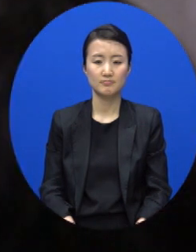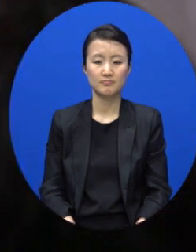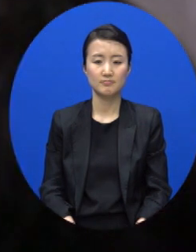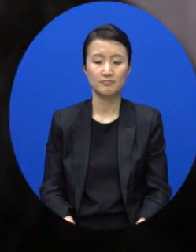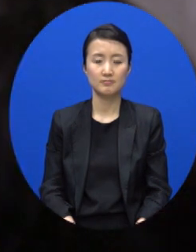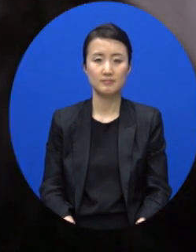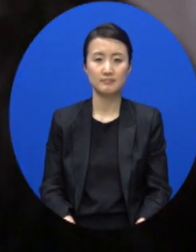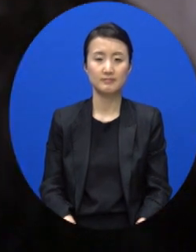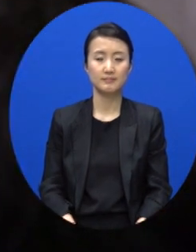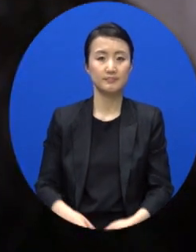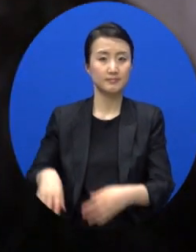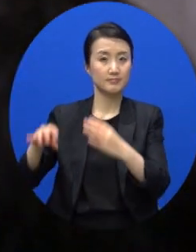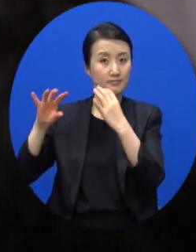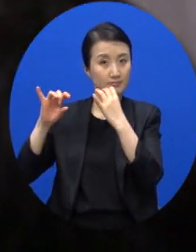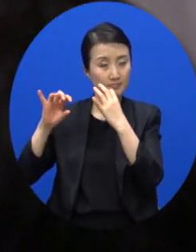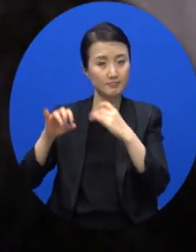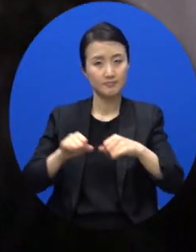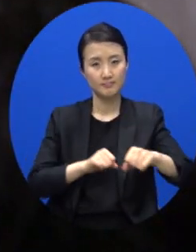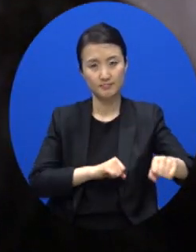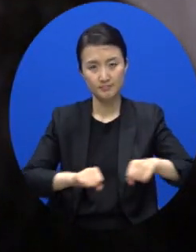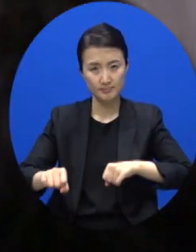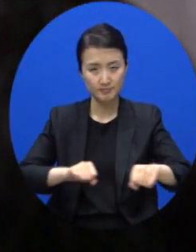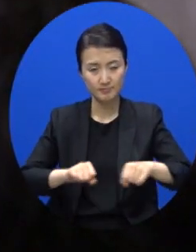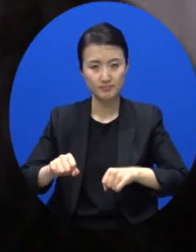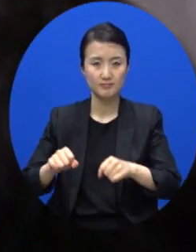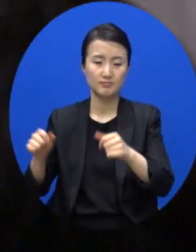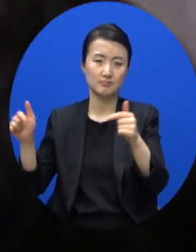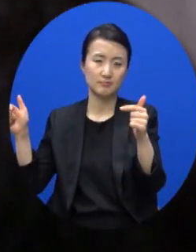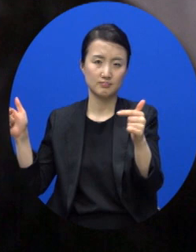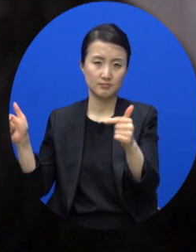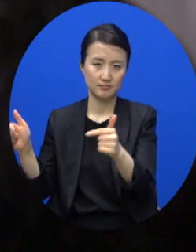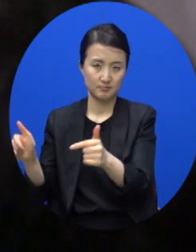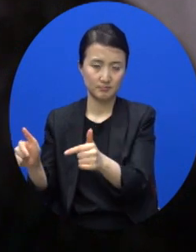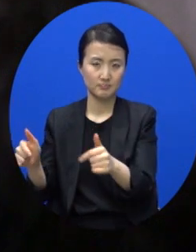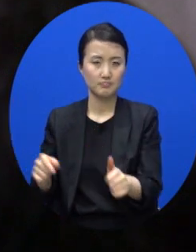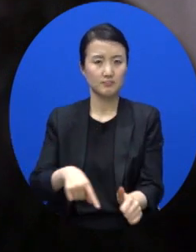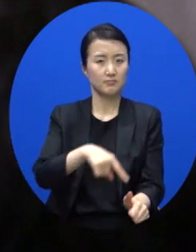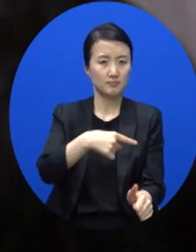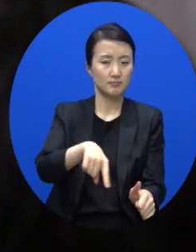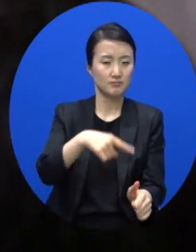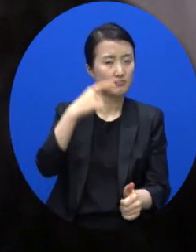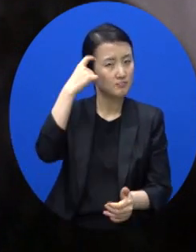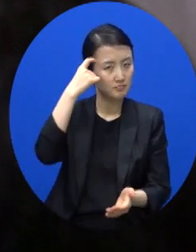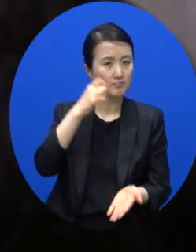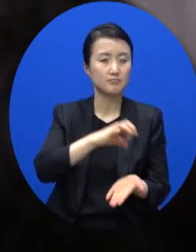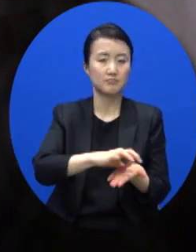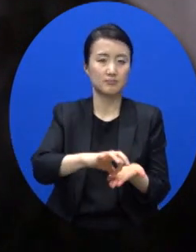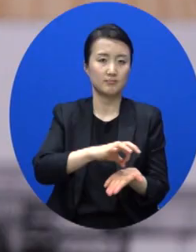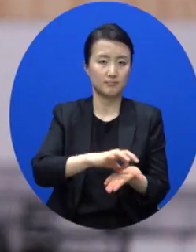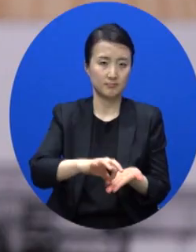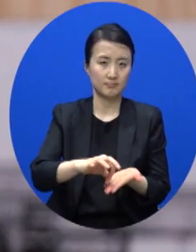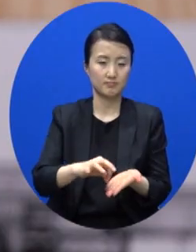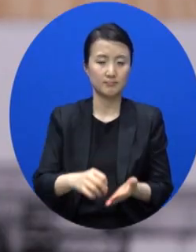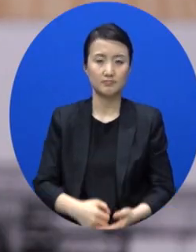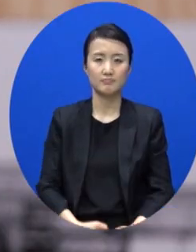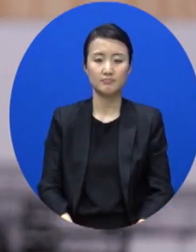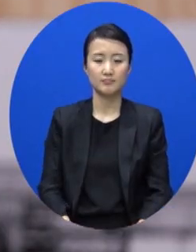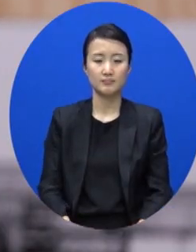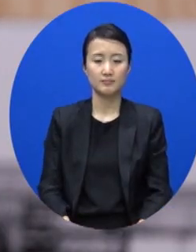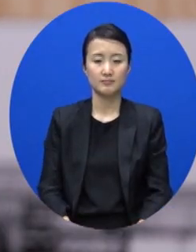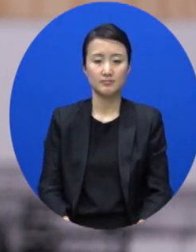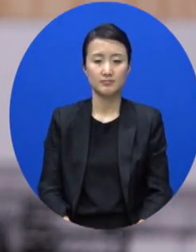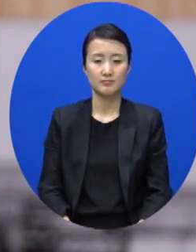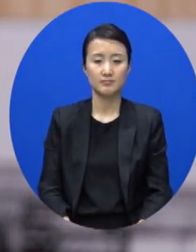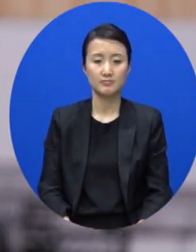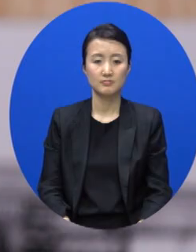연주 활동도 좀 줄이고 교육에 신경을 쓰게 됐습니다. 그렇게